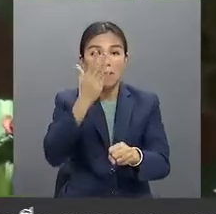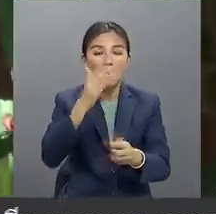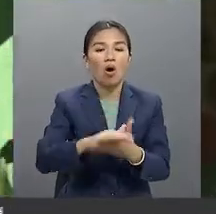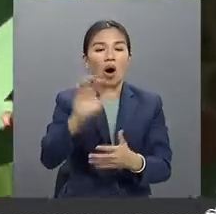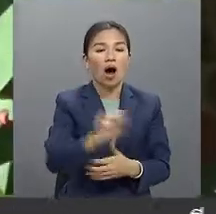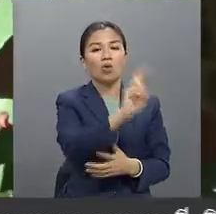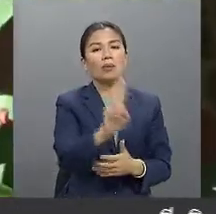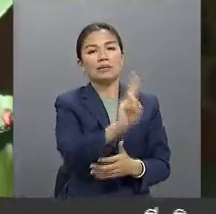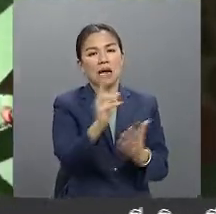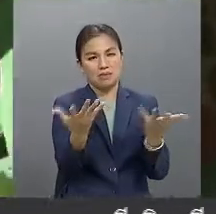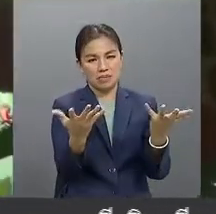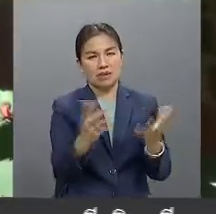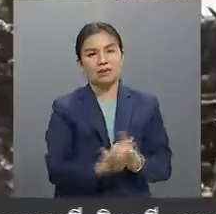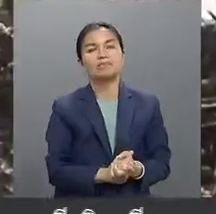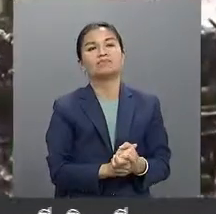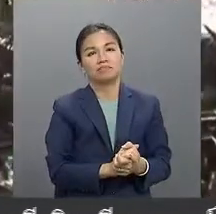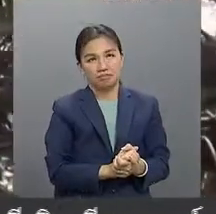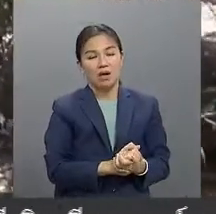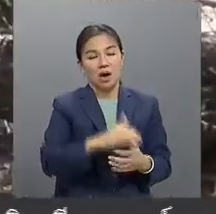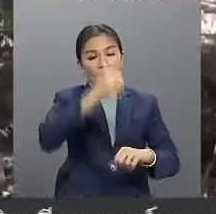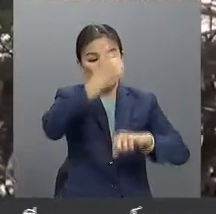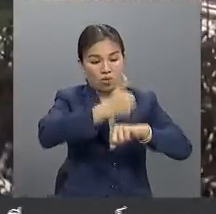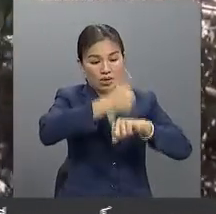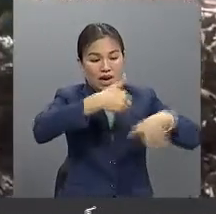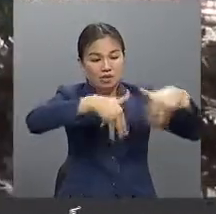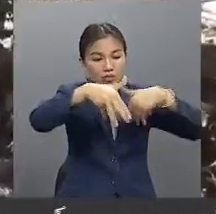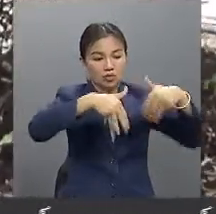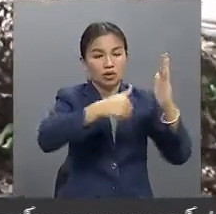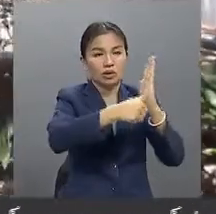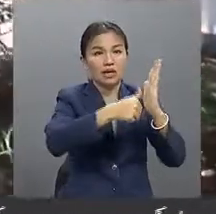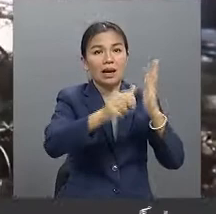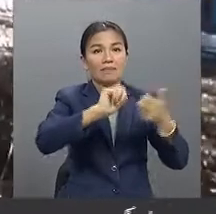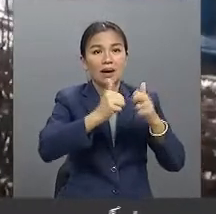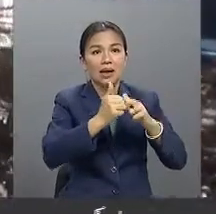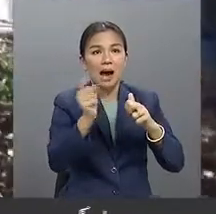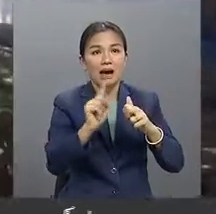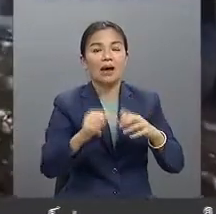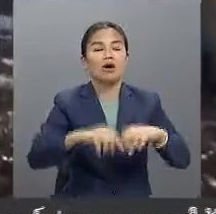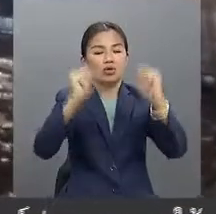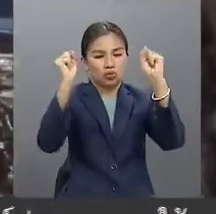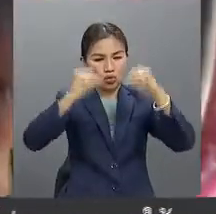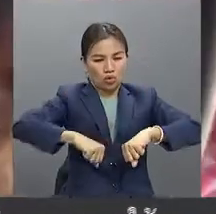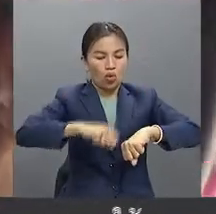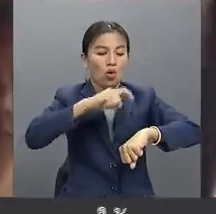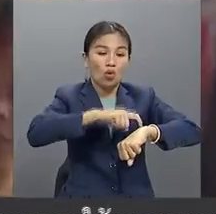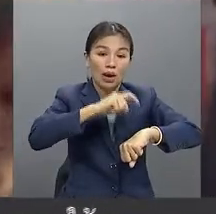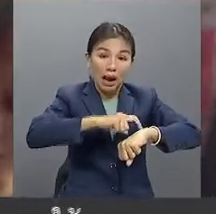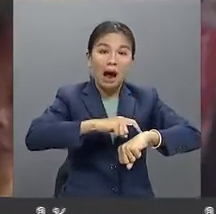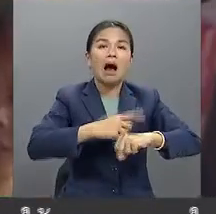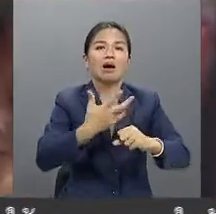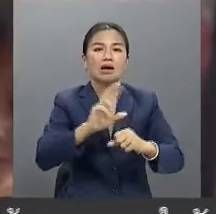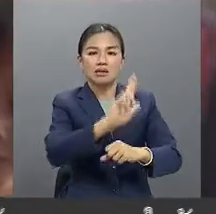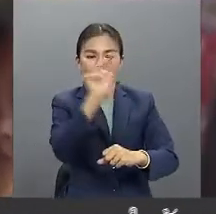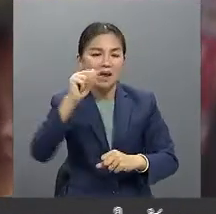ใช้นะคะซึ่งผู้ใหญ่บ้านหมู่ที่ 3ต้องแก้ไขปัญหาโดยการทำข้อตกลงเรื่องเวลาการใช้น้ำชาวบ้านหลายคน